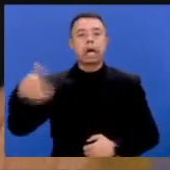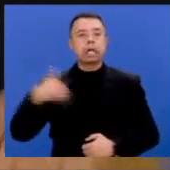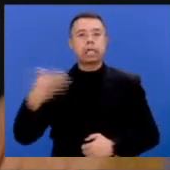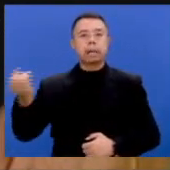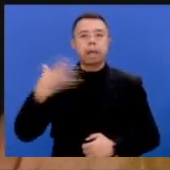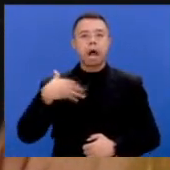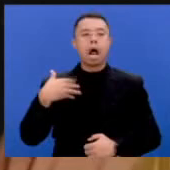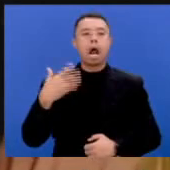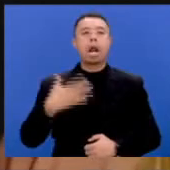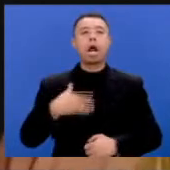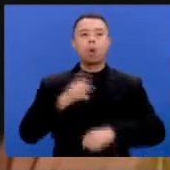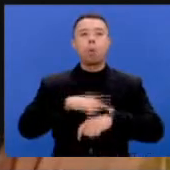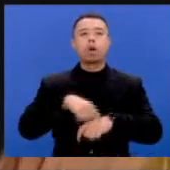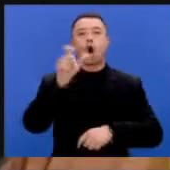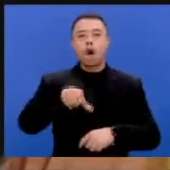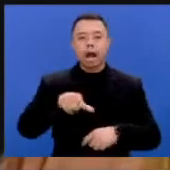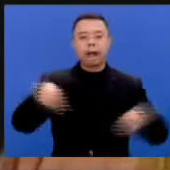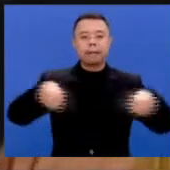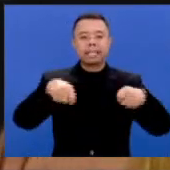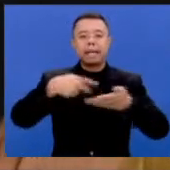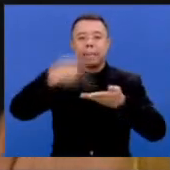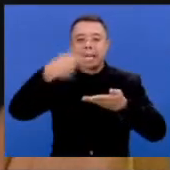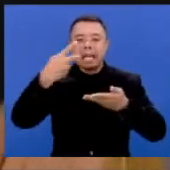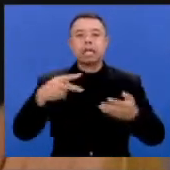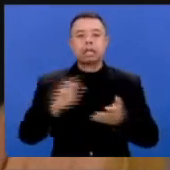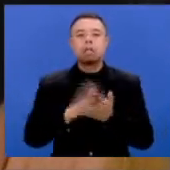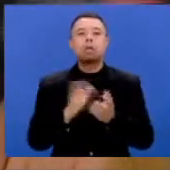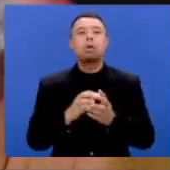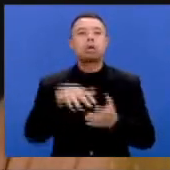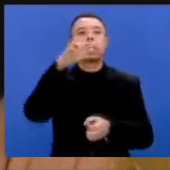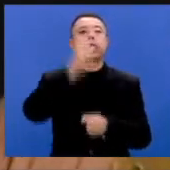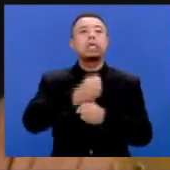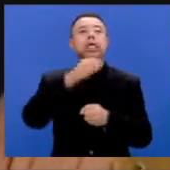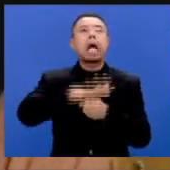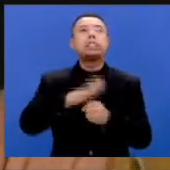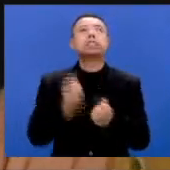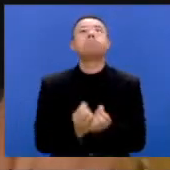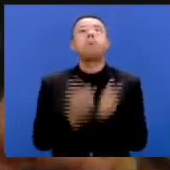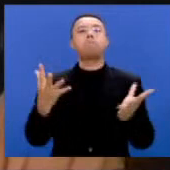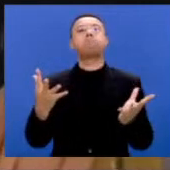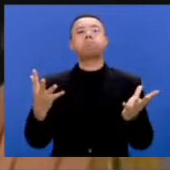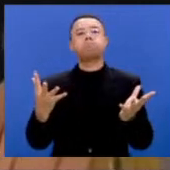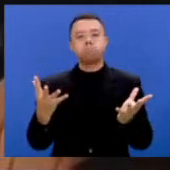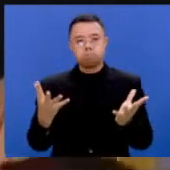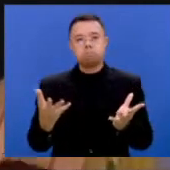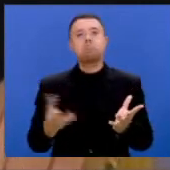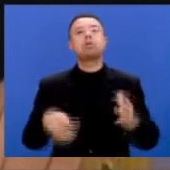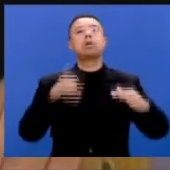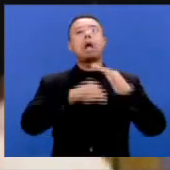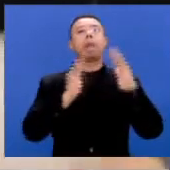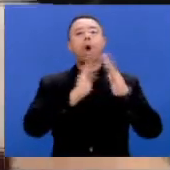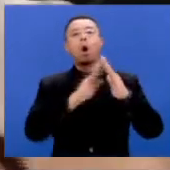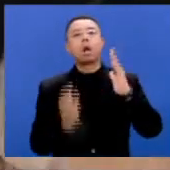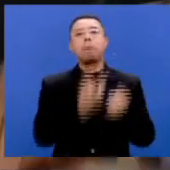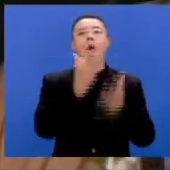lagi masak besar, mie, ya masak mie katanya anakku terus meledak gitu. Entah apa itu, kita juga lagi di dalam. Dan juga ada orang yang kebakar gitu,